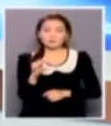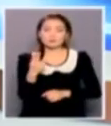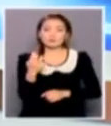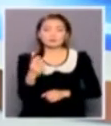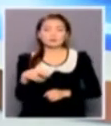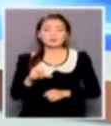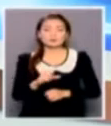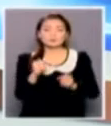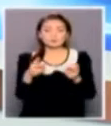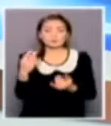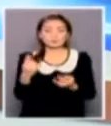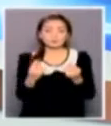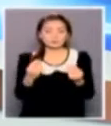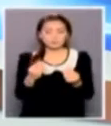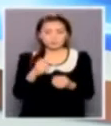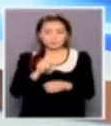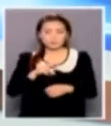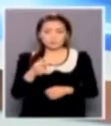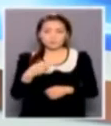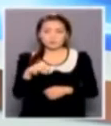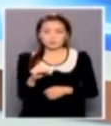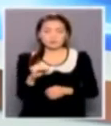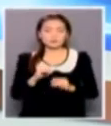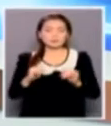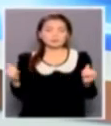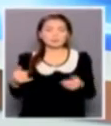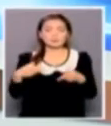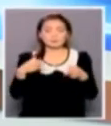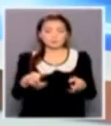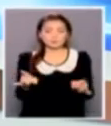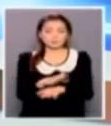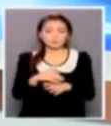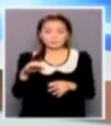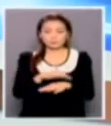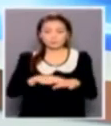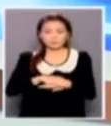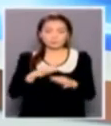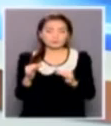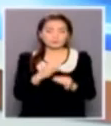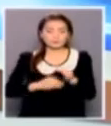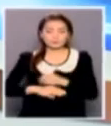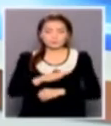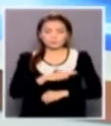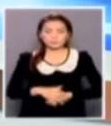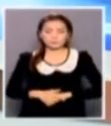апталығы аясында арнамызға белгілі сыншы Амангелді Кеңшілікұлы табан тіреп, жыр жампозы хақында әңгіме